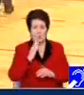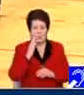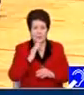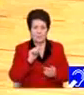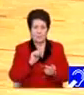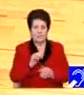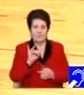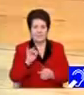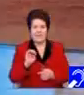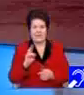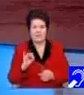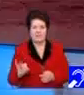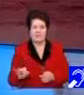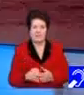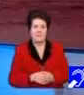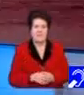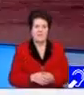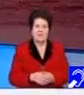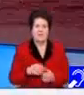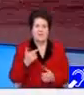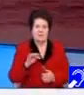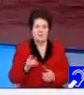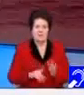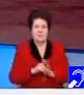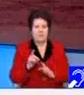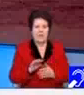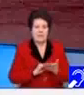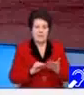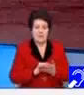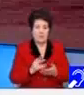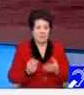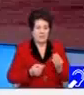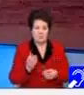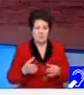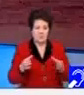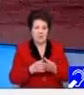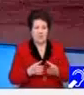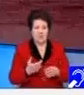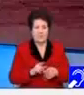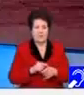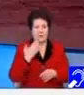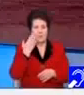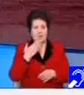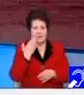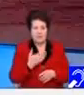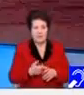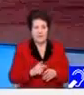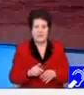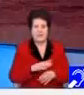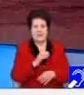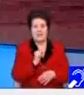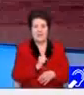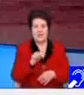împotriva Italiei. Gabi Trifu este noul antrenor nejucător al echipei de cupe Davis a României. Trifu l-a înlocuit pe